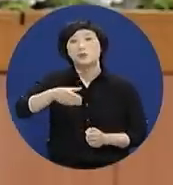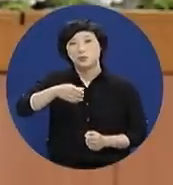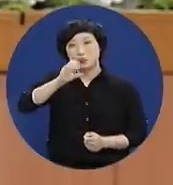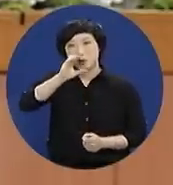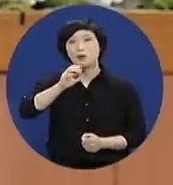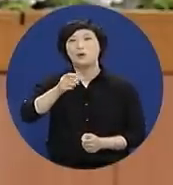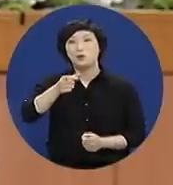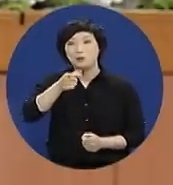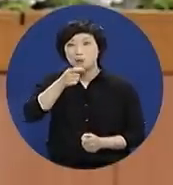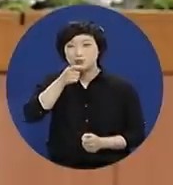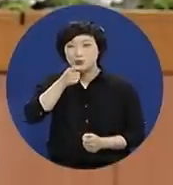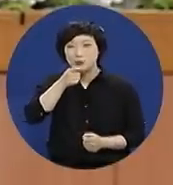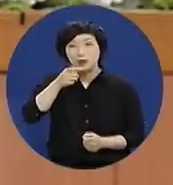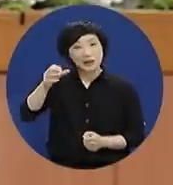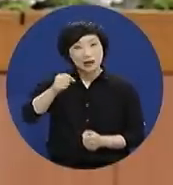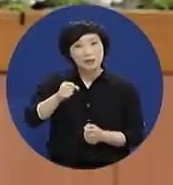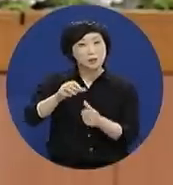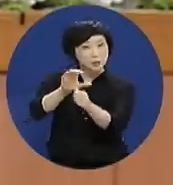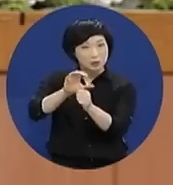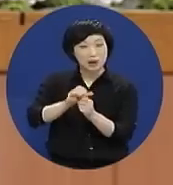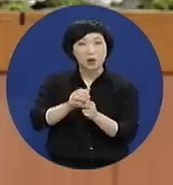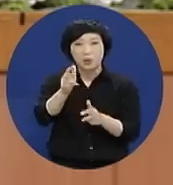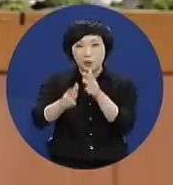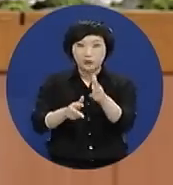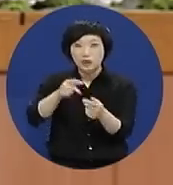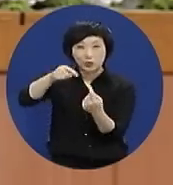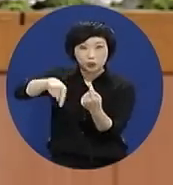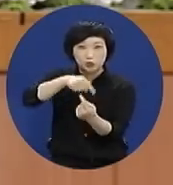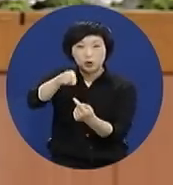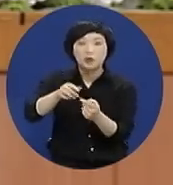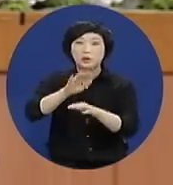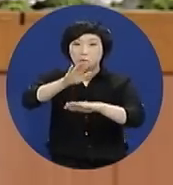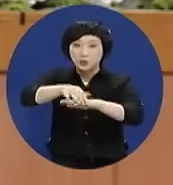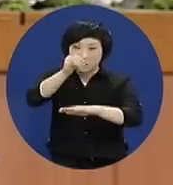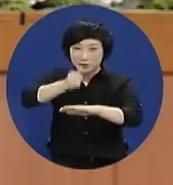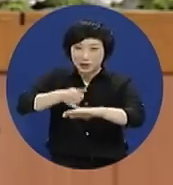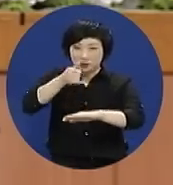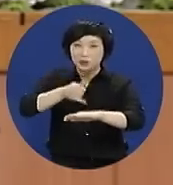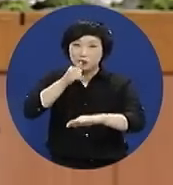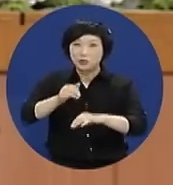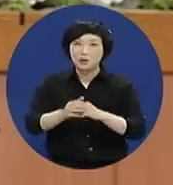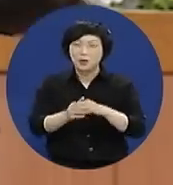水によって工場も動かしたり農業